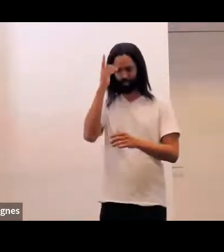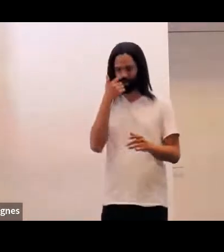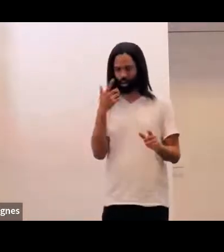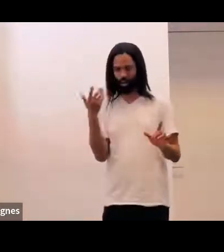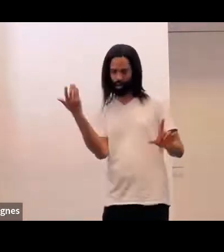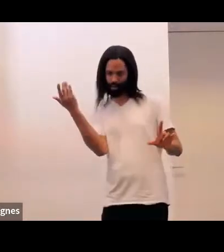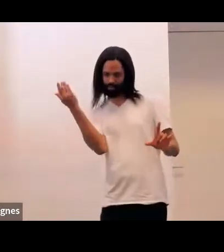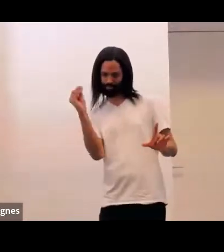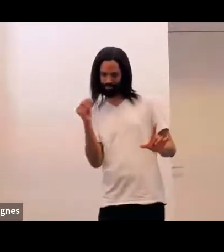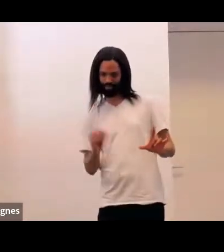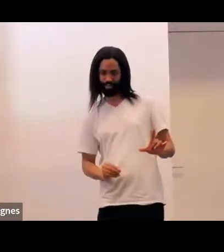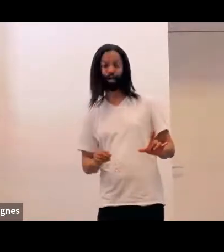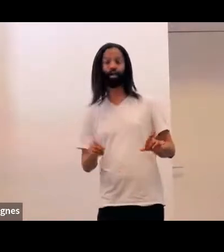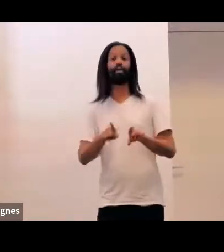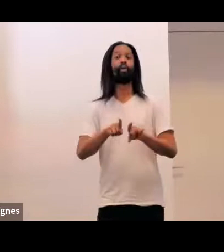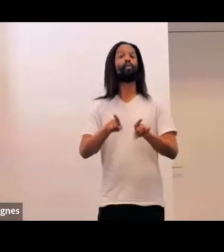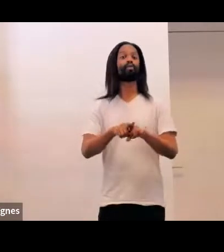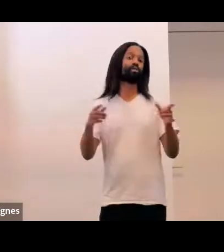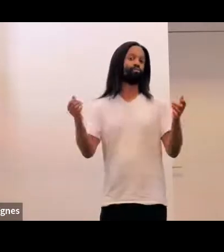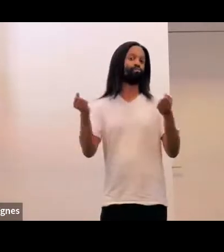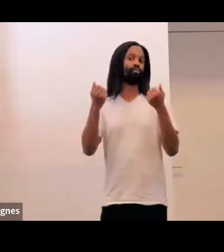des propositions culturelles.